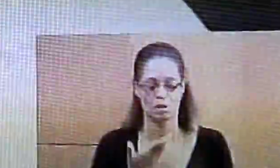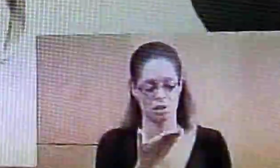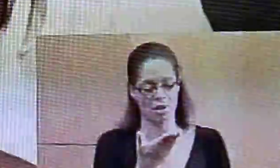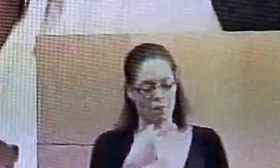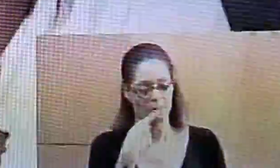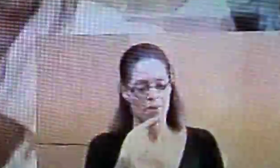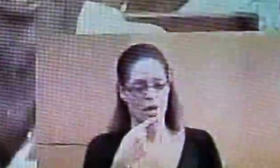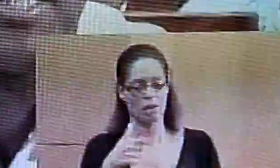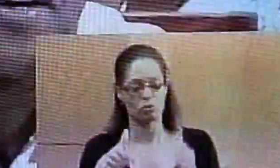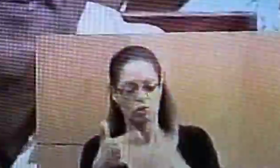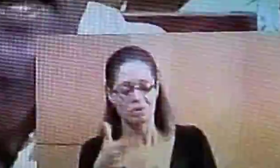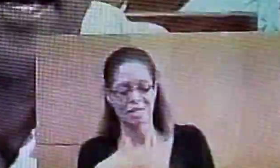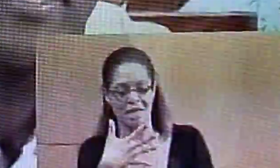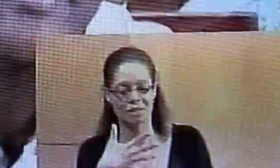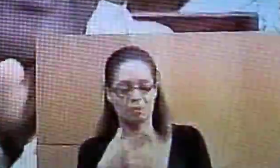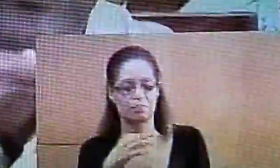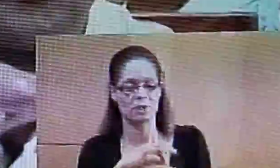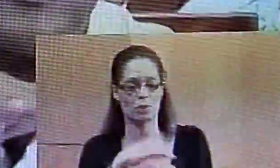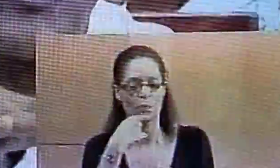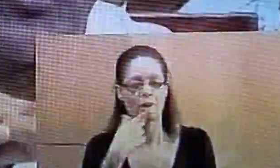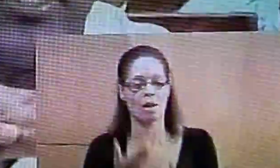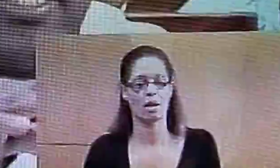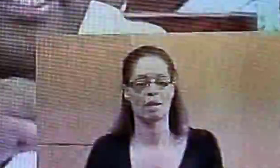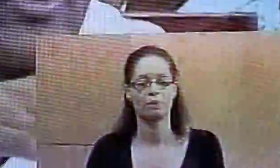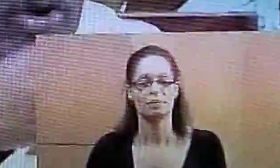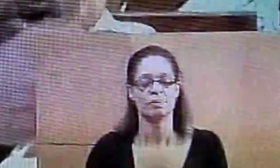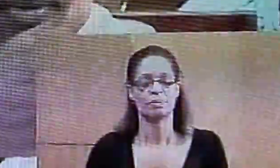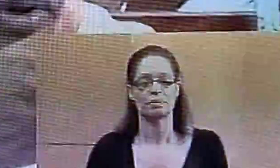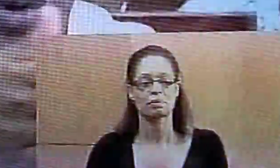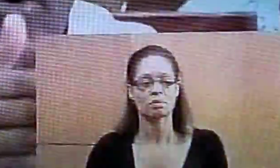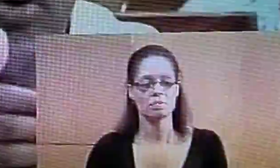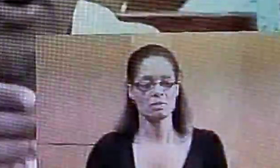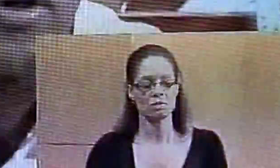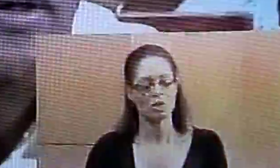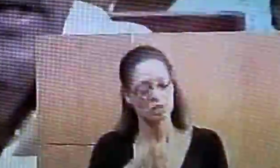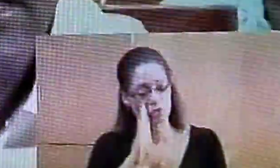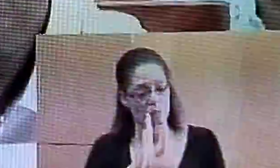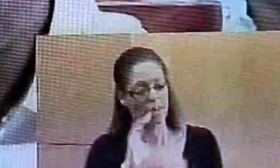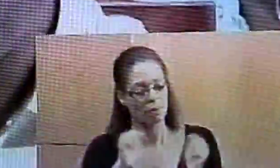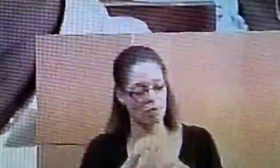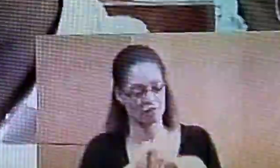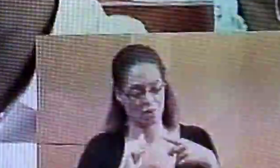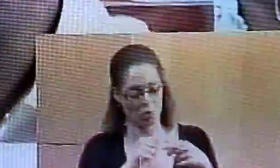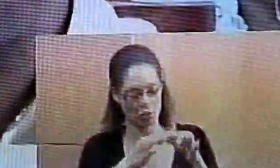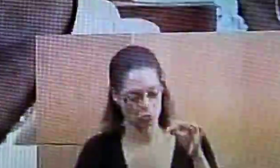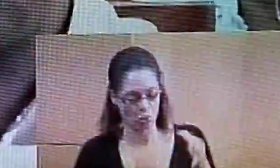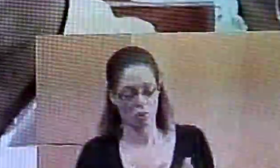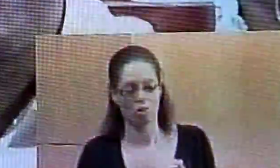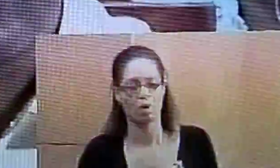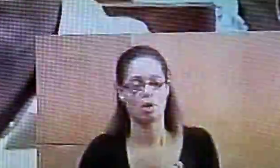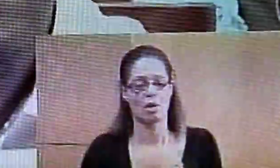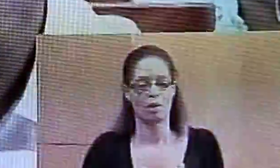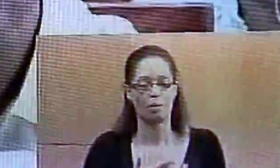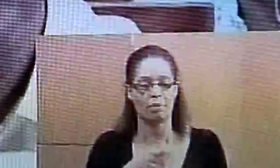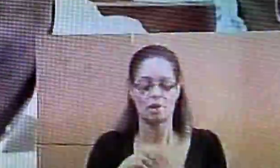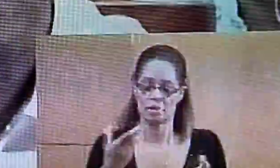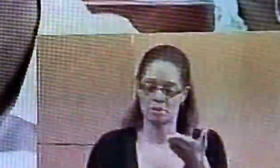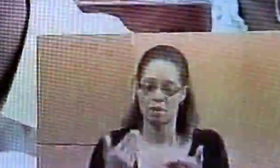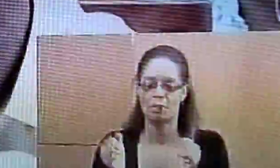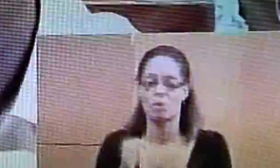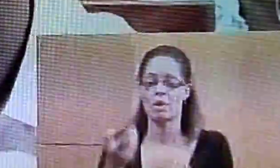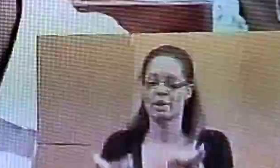à 12-15 minutes déjà, sans décompter l'autre. Donc je te demande de conclure, et puis par équilibre, je veux donner la parole aussi 10